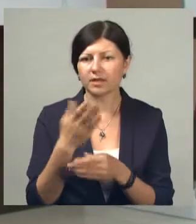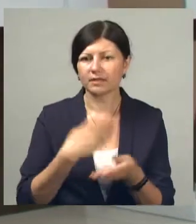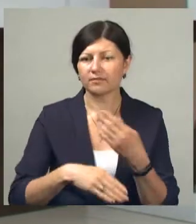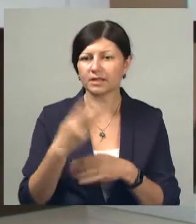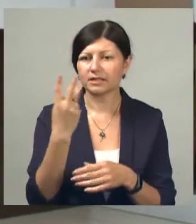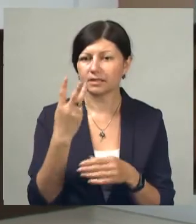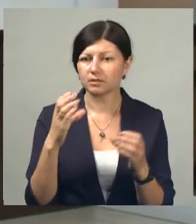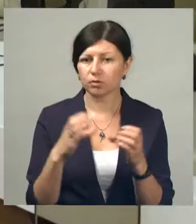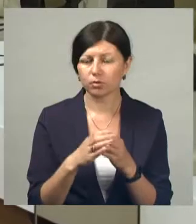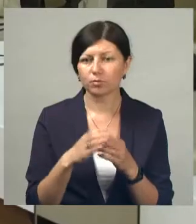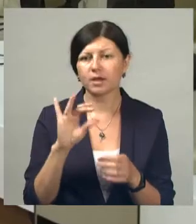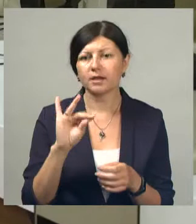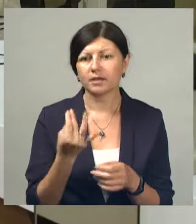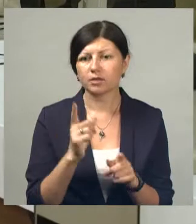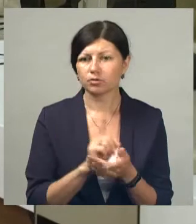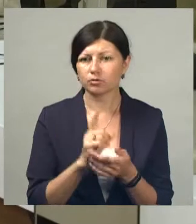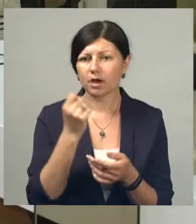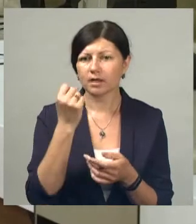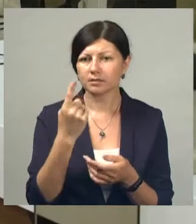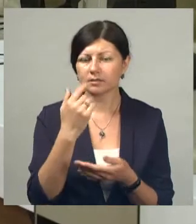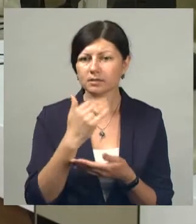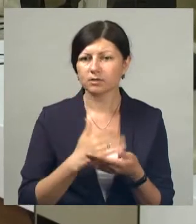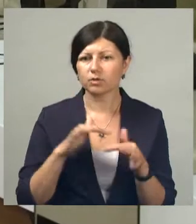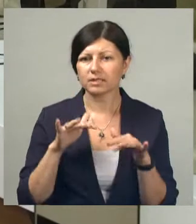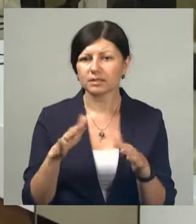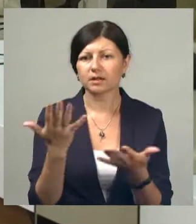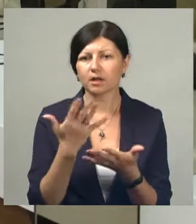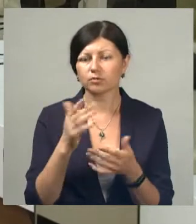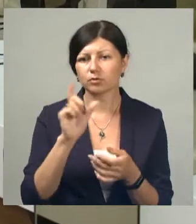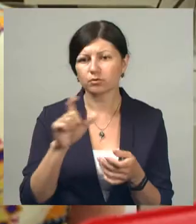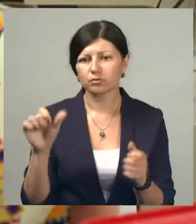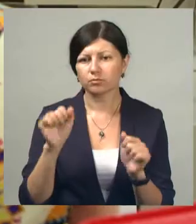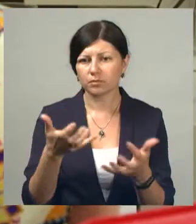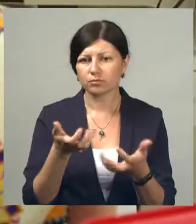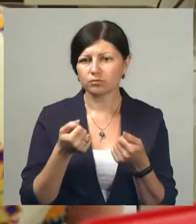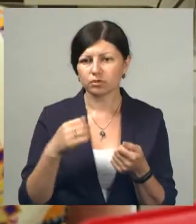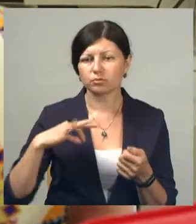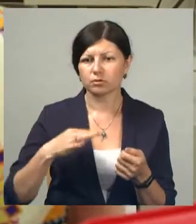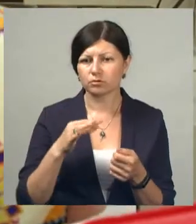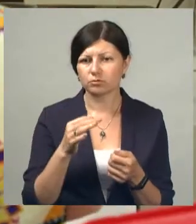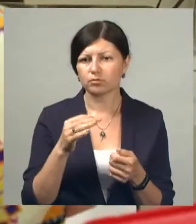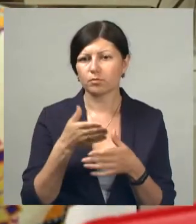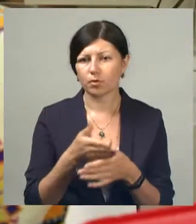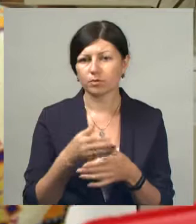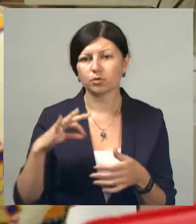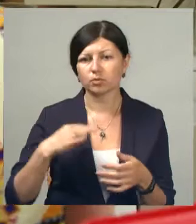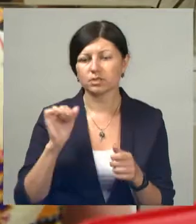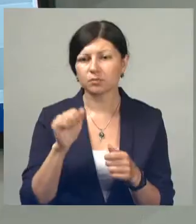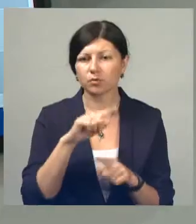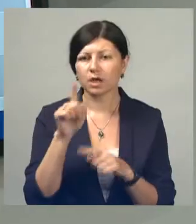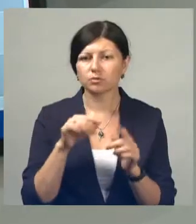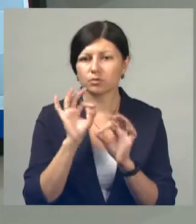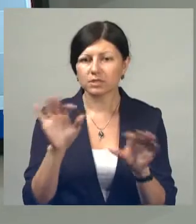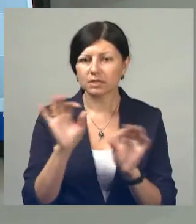группы кроме того предусмотрена 11 категорий дел по которым граждане могут получить юридическую помощь юристы будут консультировать